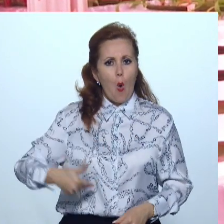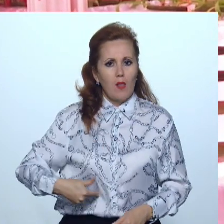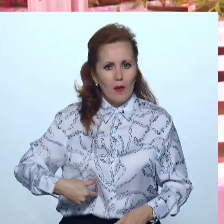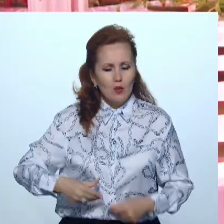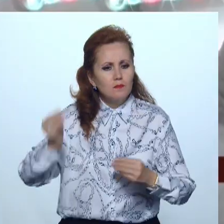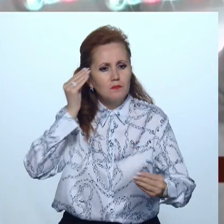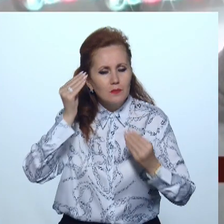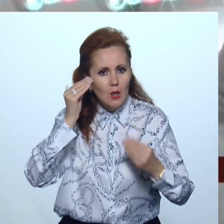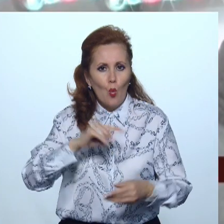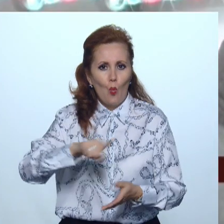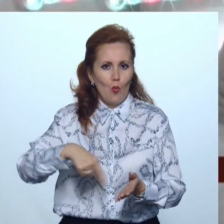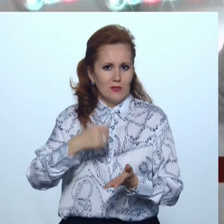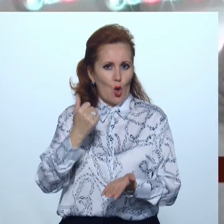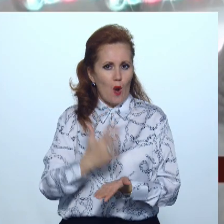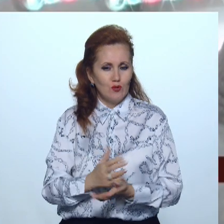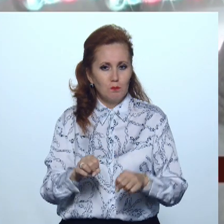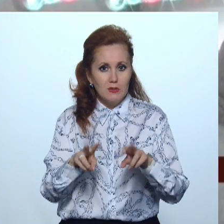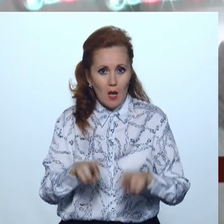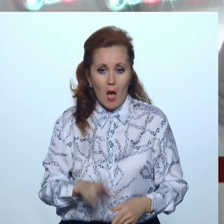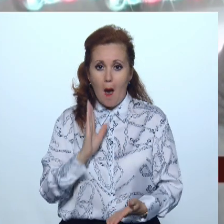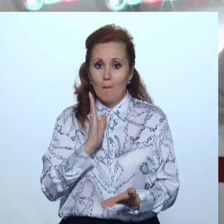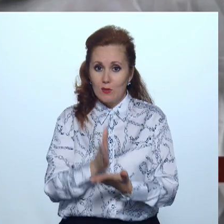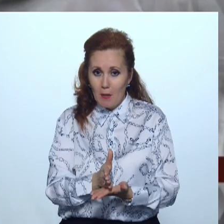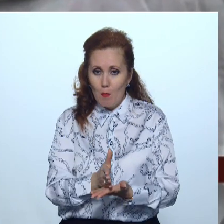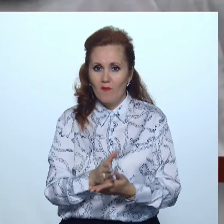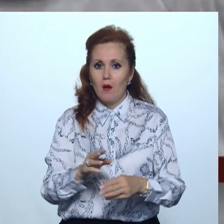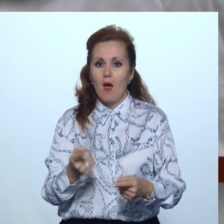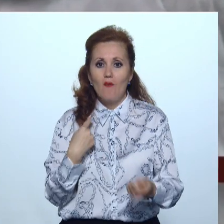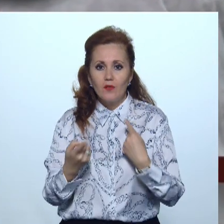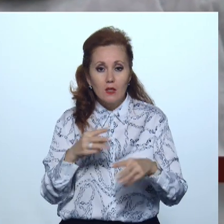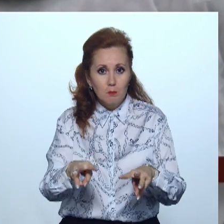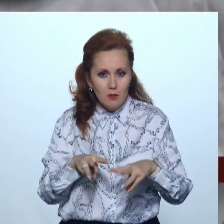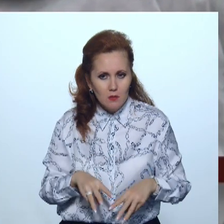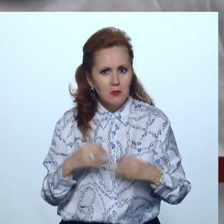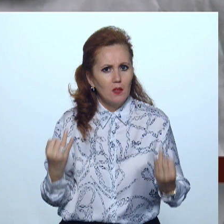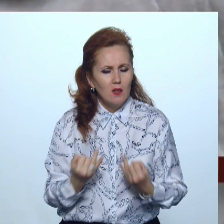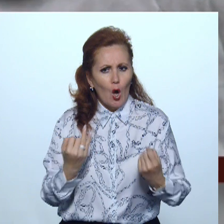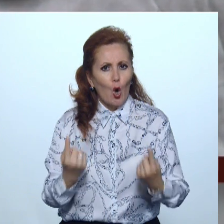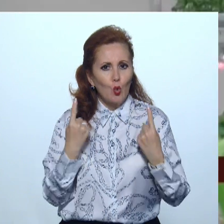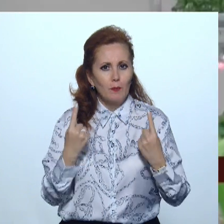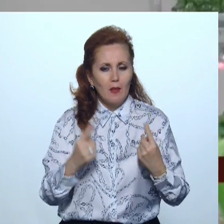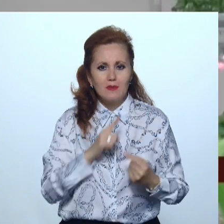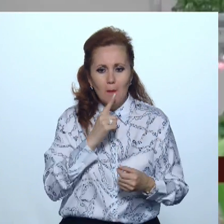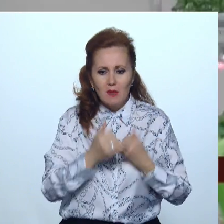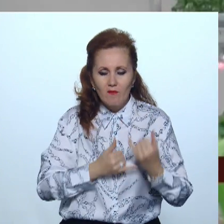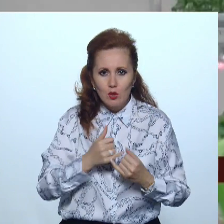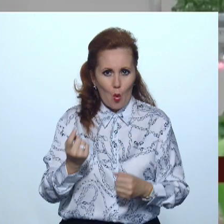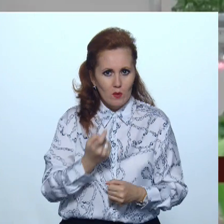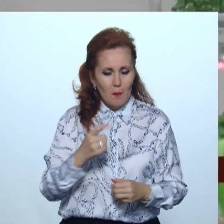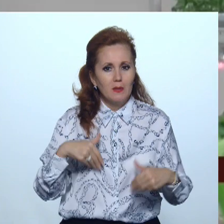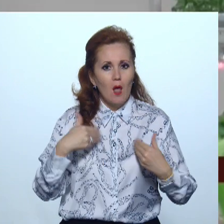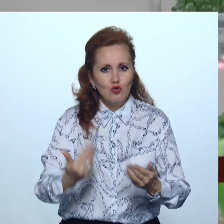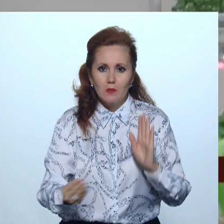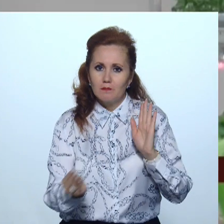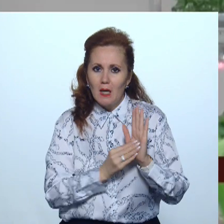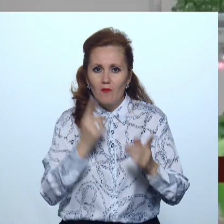у столичных специалистов, а после прямого эфира с министром ими заинтересовались и крупные зарубежные семеноводческие хозяйства. Предложили разместить